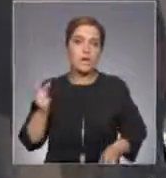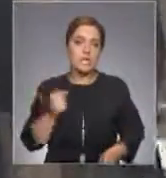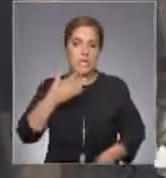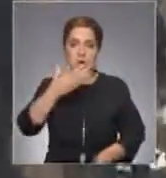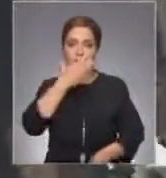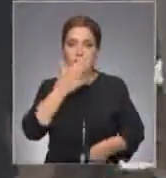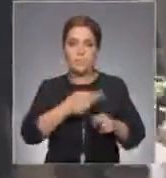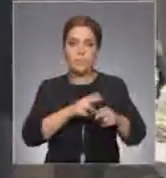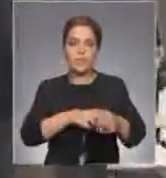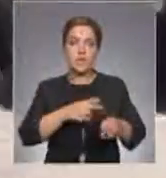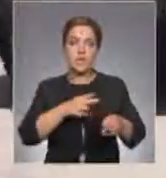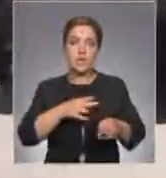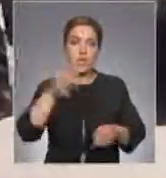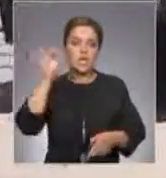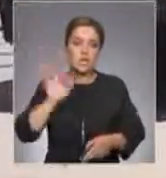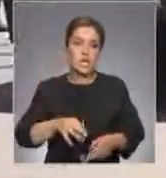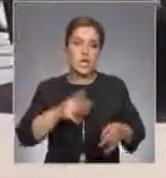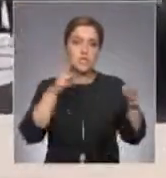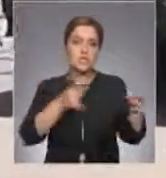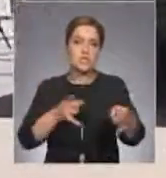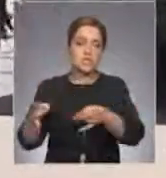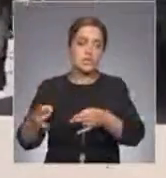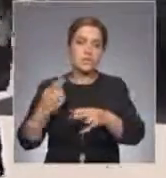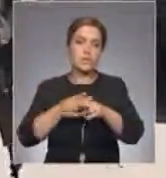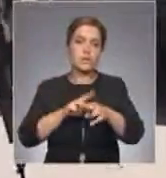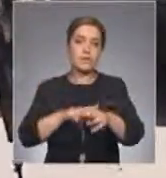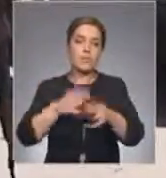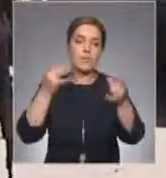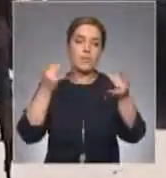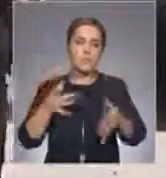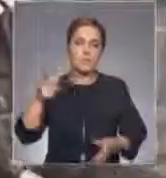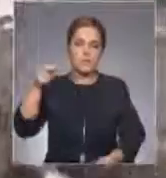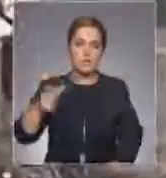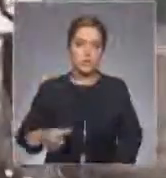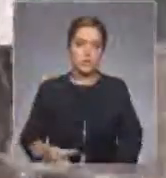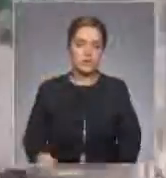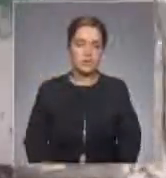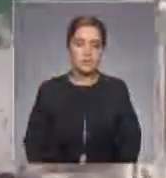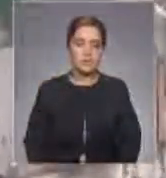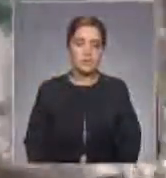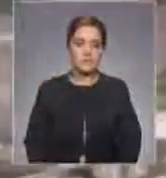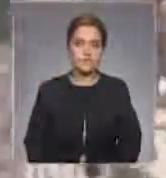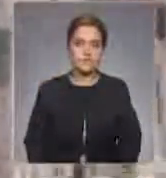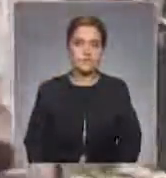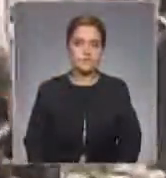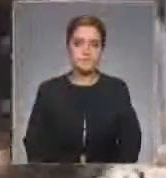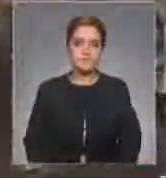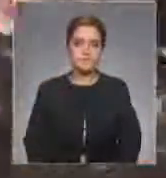Афганистана. Часто жертвами противостояния становятся мирные жители.